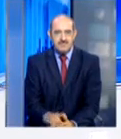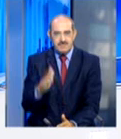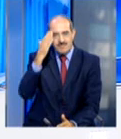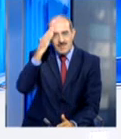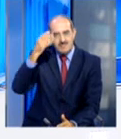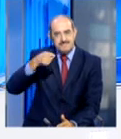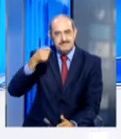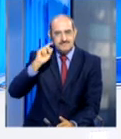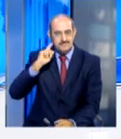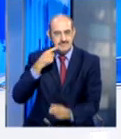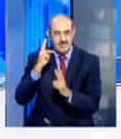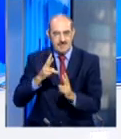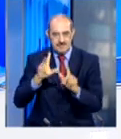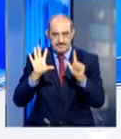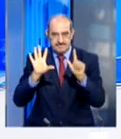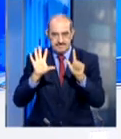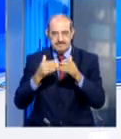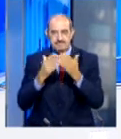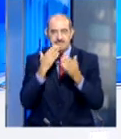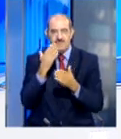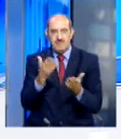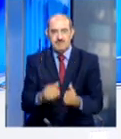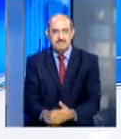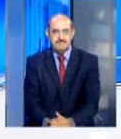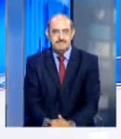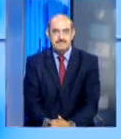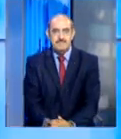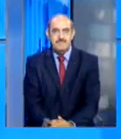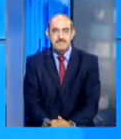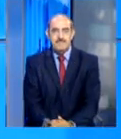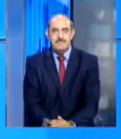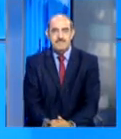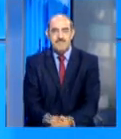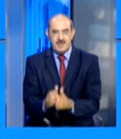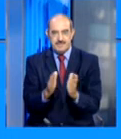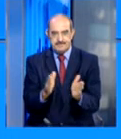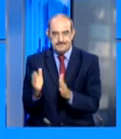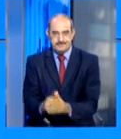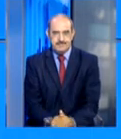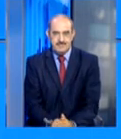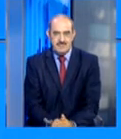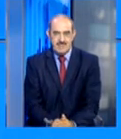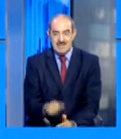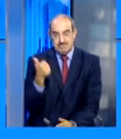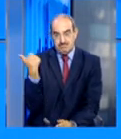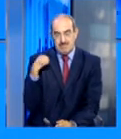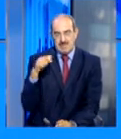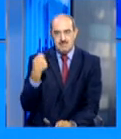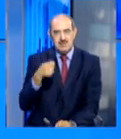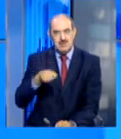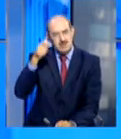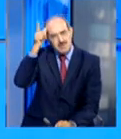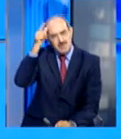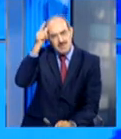النشرة الصباحية من التلفزيون الجزائري، أهلا بكم. بداية، وصل أمس رئيس